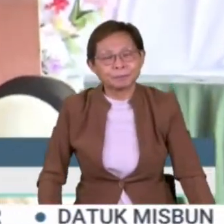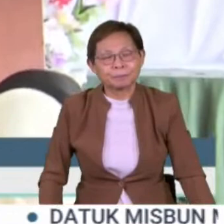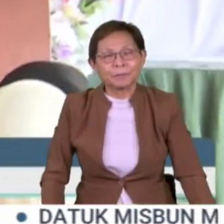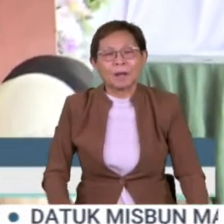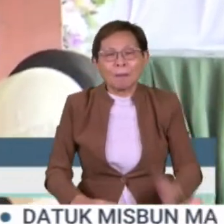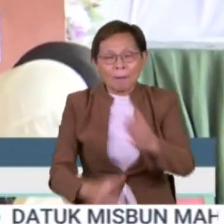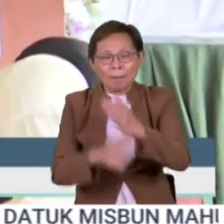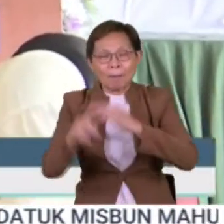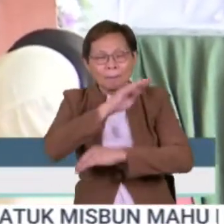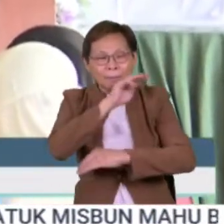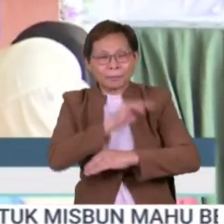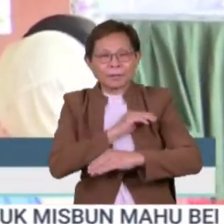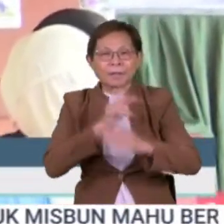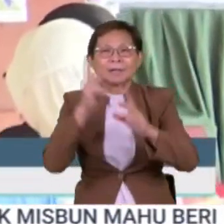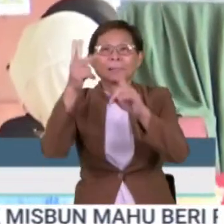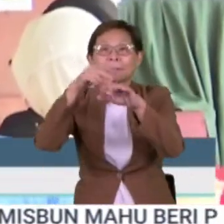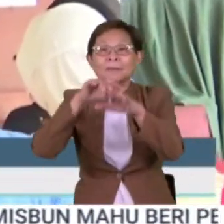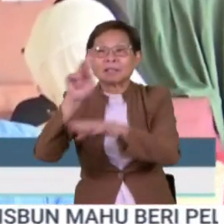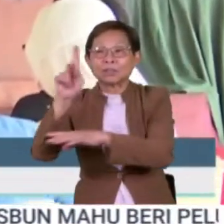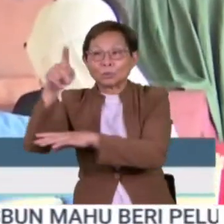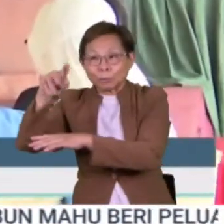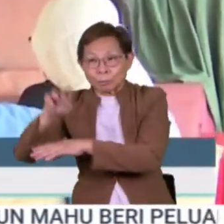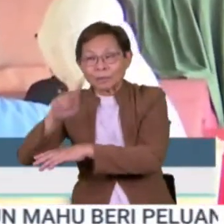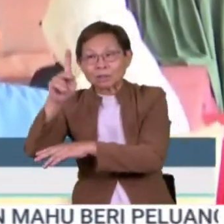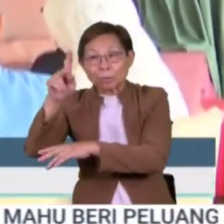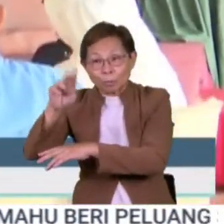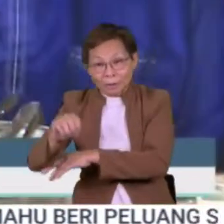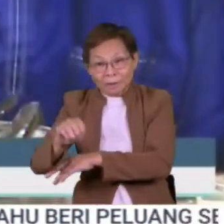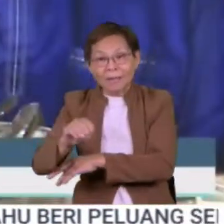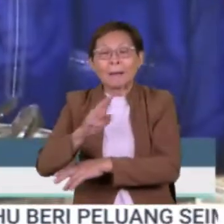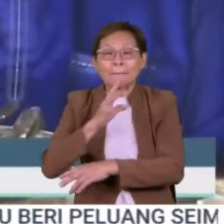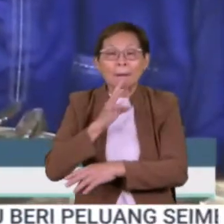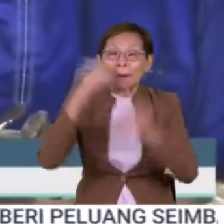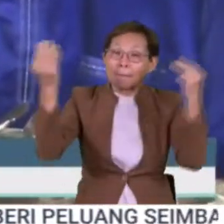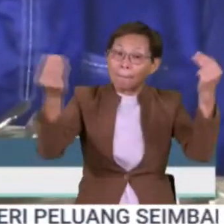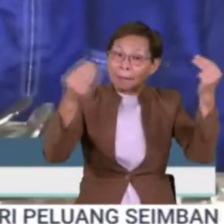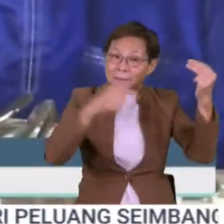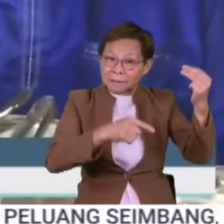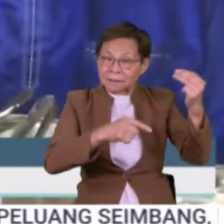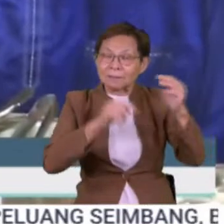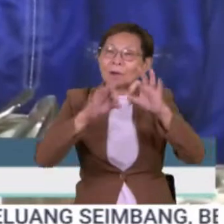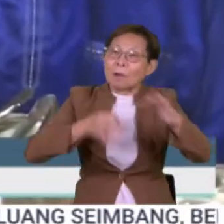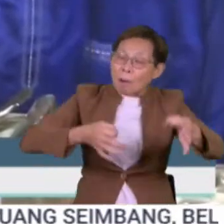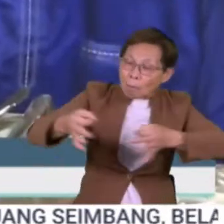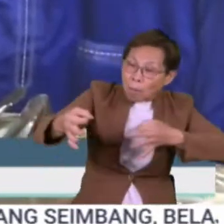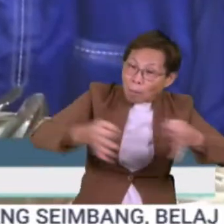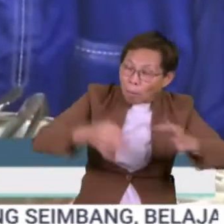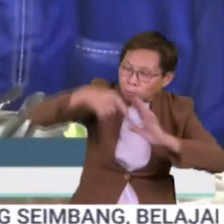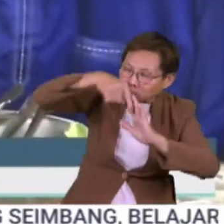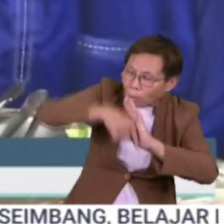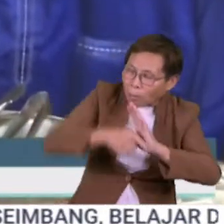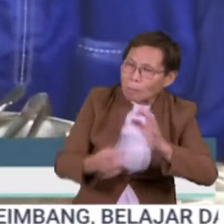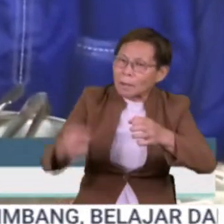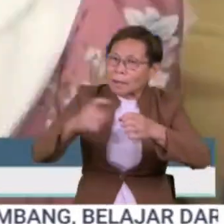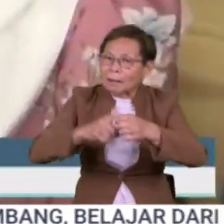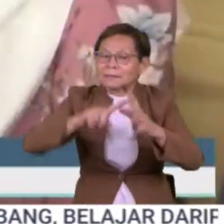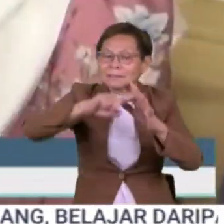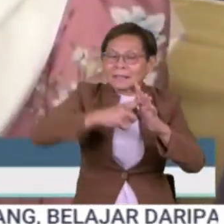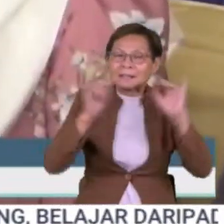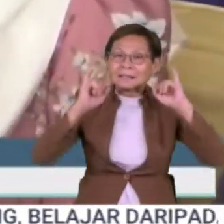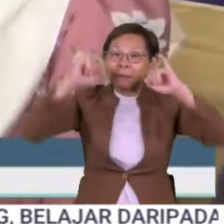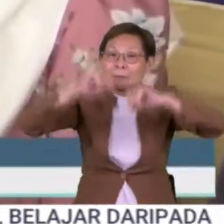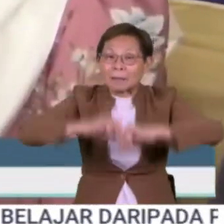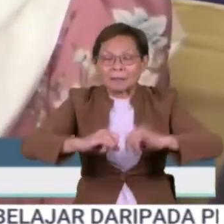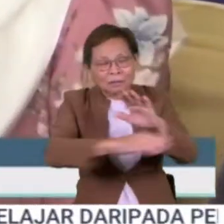membantu menteri kepada ketua menteri Datuk Nizam Abu Bakar titingan berkata majelis ini memberi penjelasan secara terperinci mengenai pelaksanaan